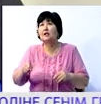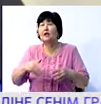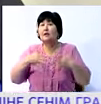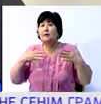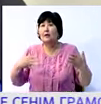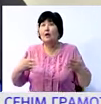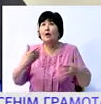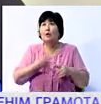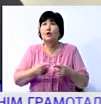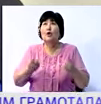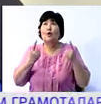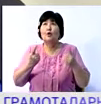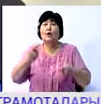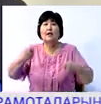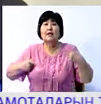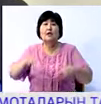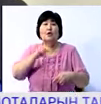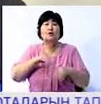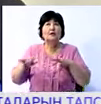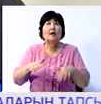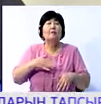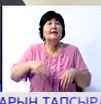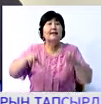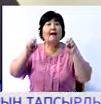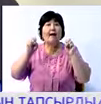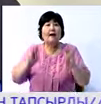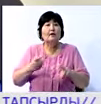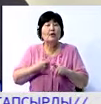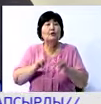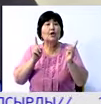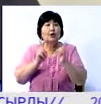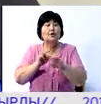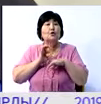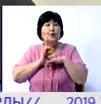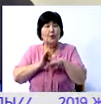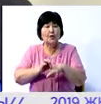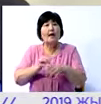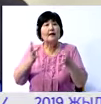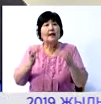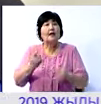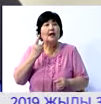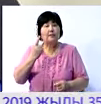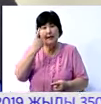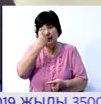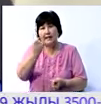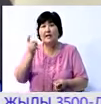Сондықтан осындай үлкен резонансын шығып барып жатқаннан кейін біз арнайы осы кездесуді өткізіп тағы да бір